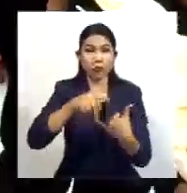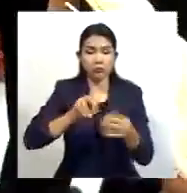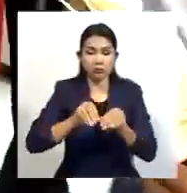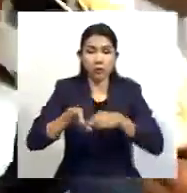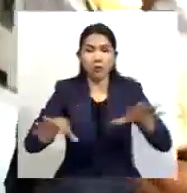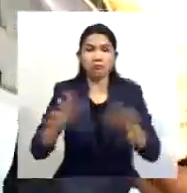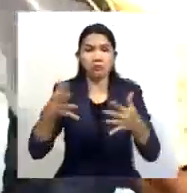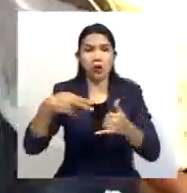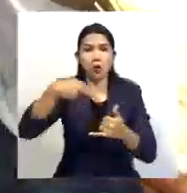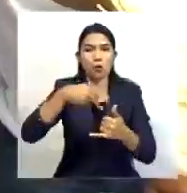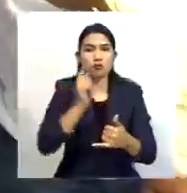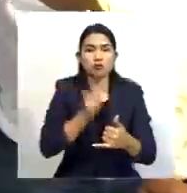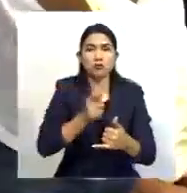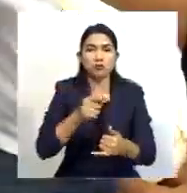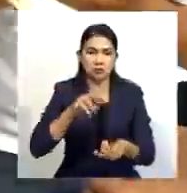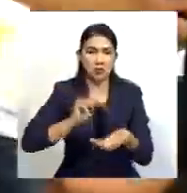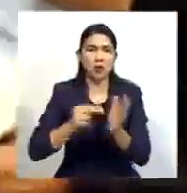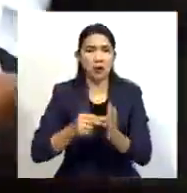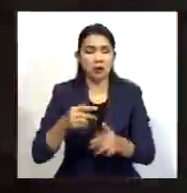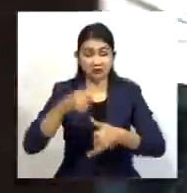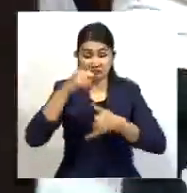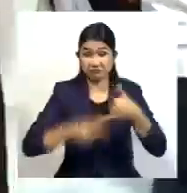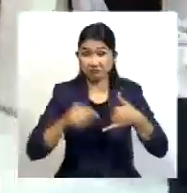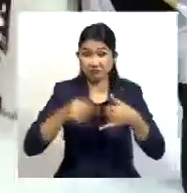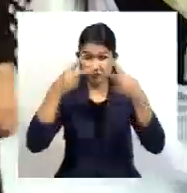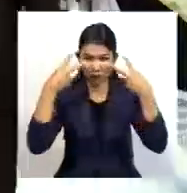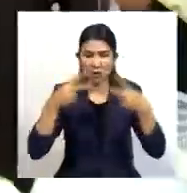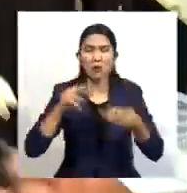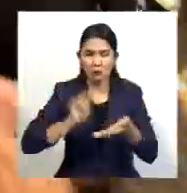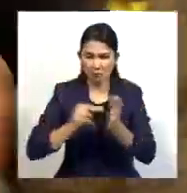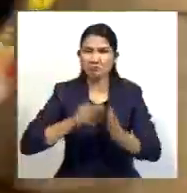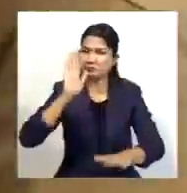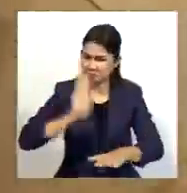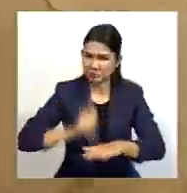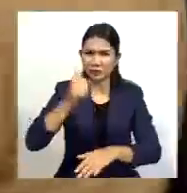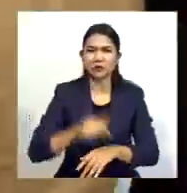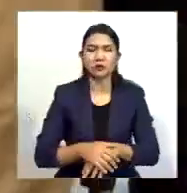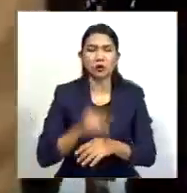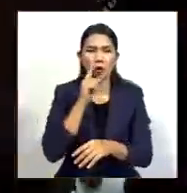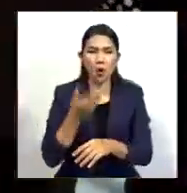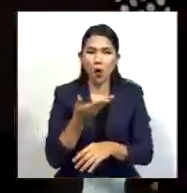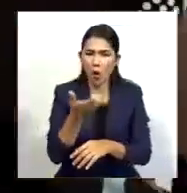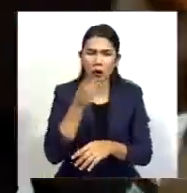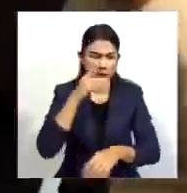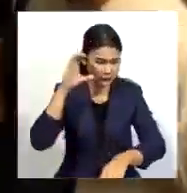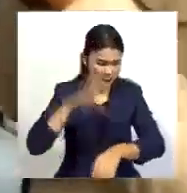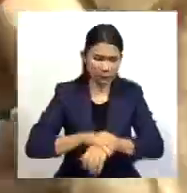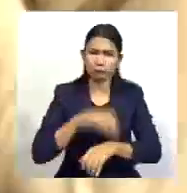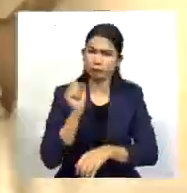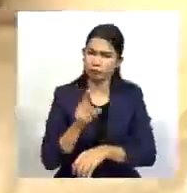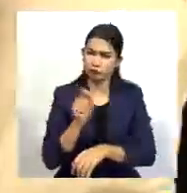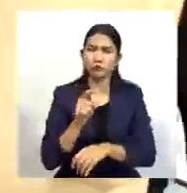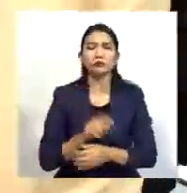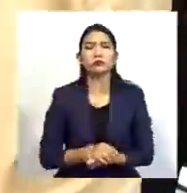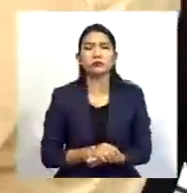ระจัดกระจายจึงมั่นใจว่าคนร้ายต้องไม่ใช่คนธรรมดาแล้วก็อยากวอนขอให้เจ้าหน้าที่รีบจับกุมคนก่อเหตุให้ได้โดยเร็วครับ